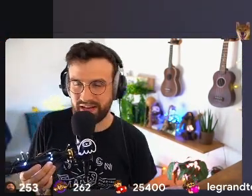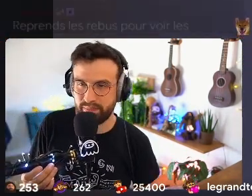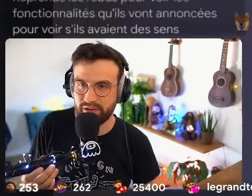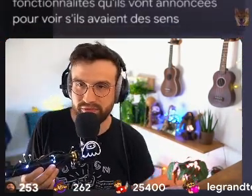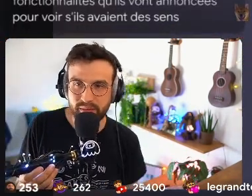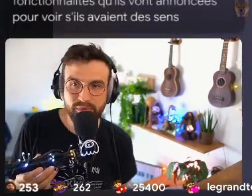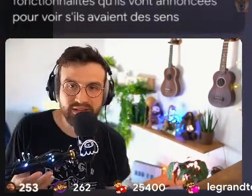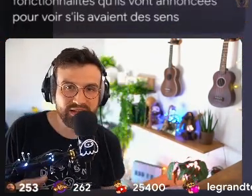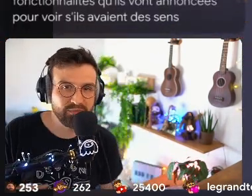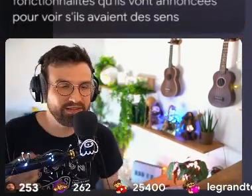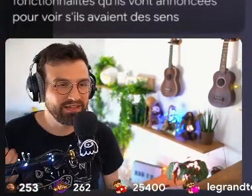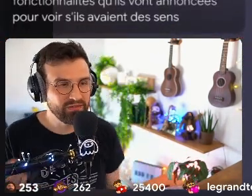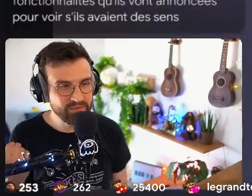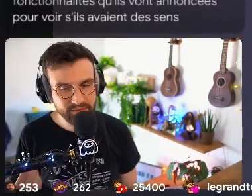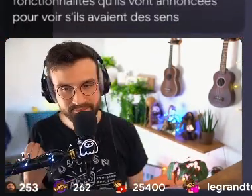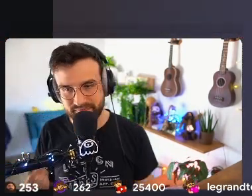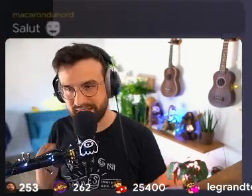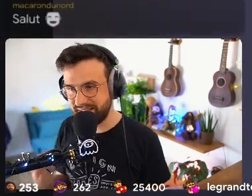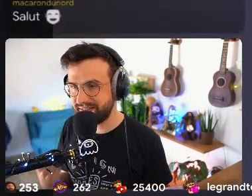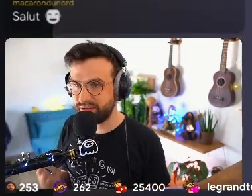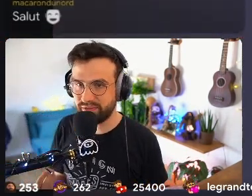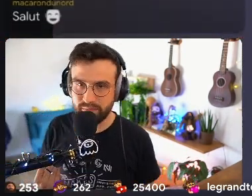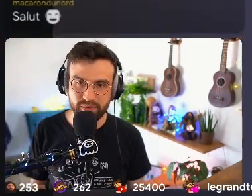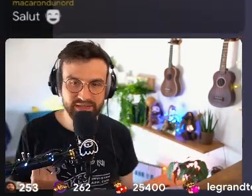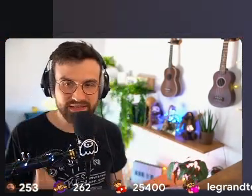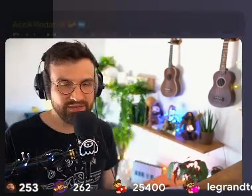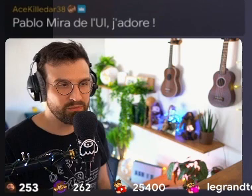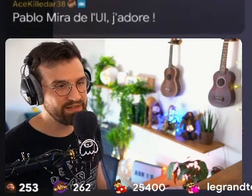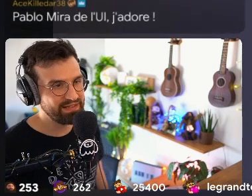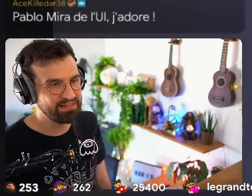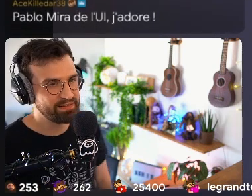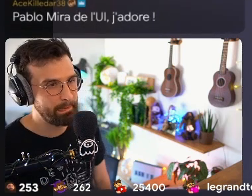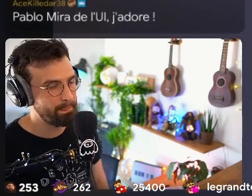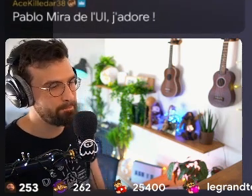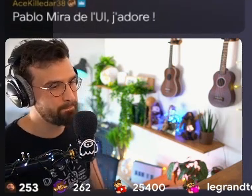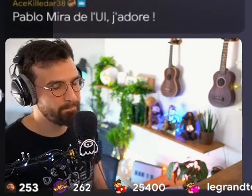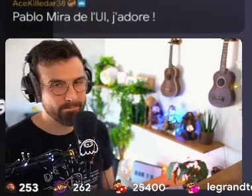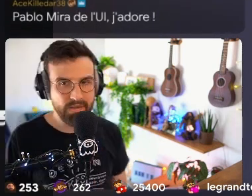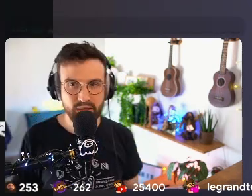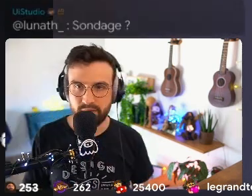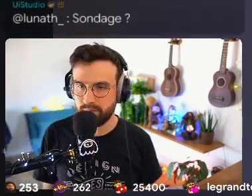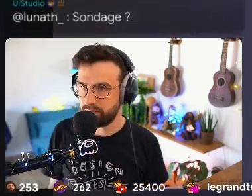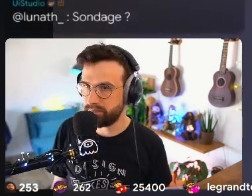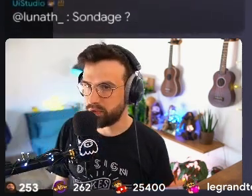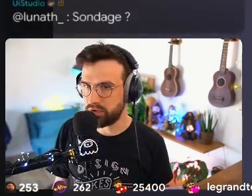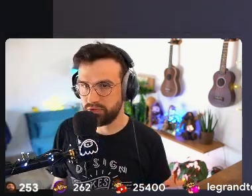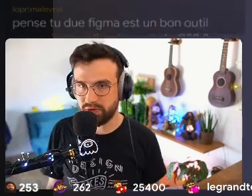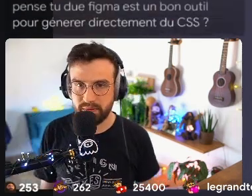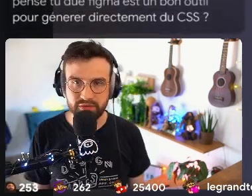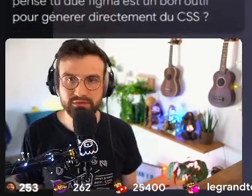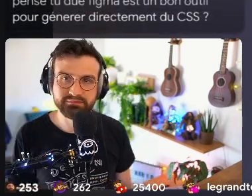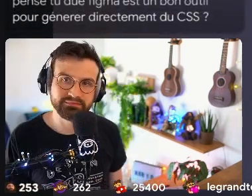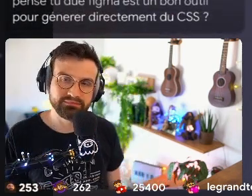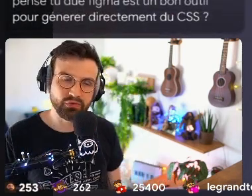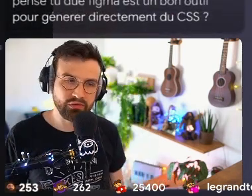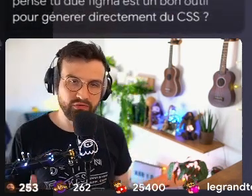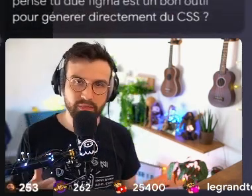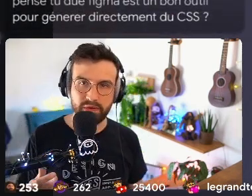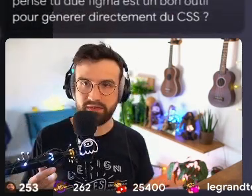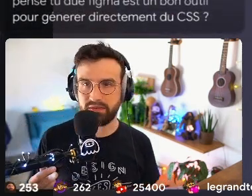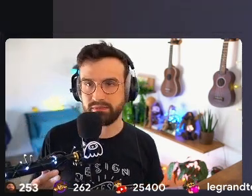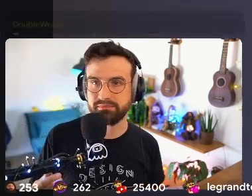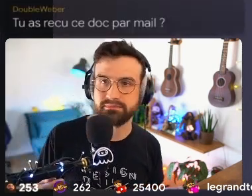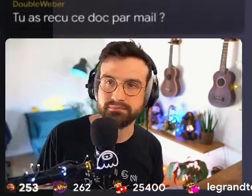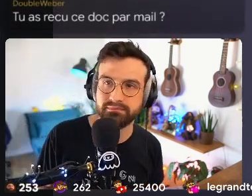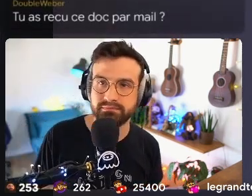Tu te hype, il y a juste un plugin isométrique. Ouais, mais si c'est juste un plugin isométrique, pourquoi je le vois pas, tu vois? Pourquoi je le